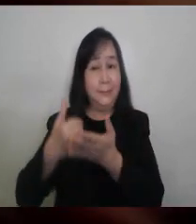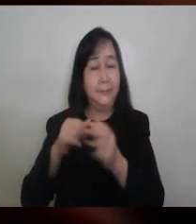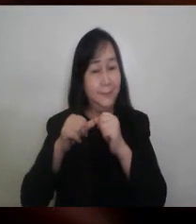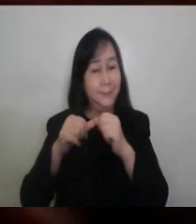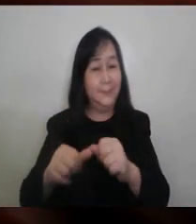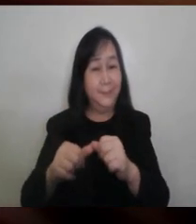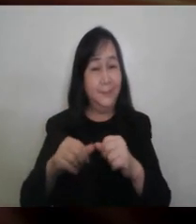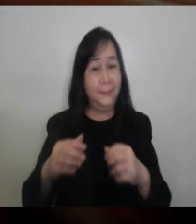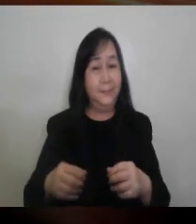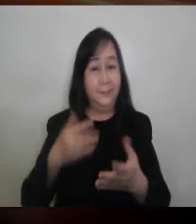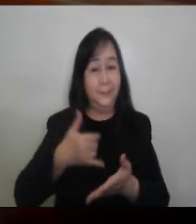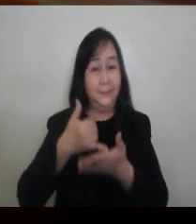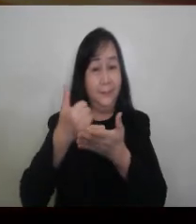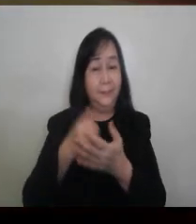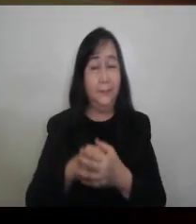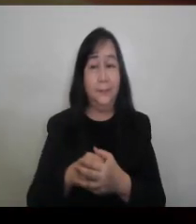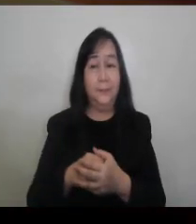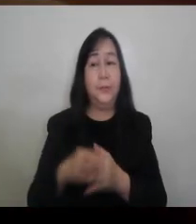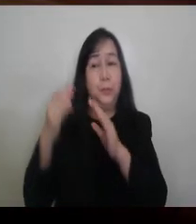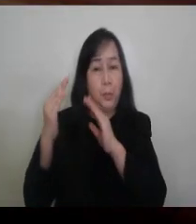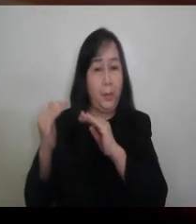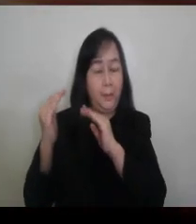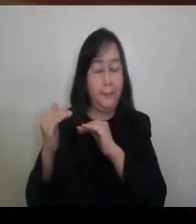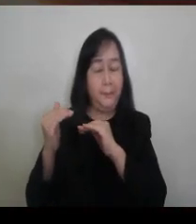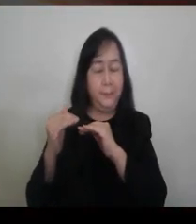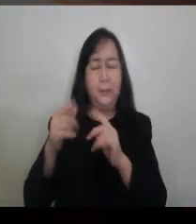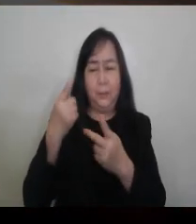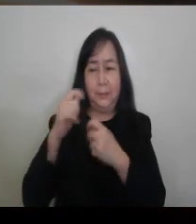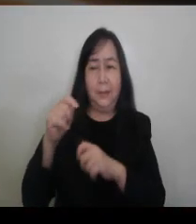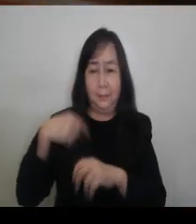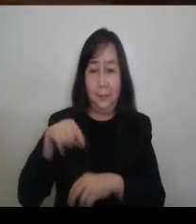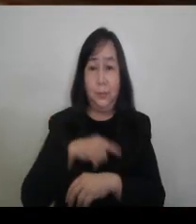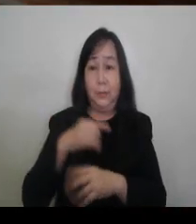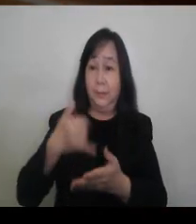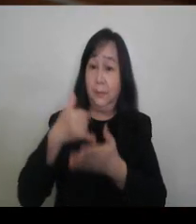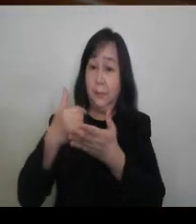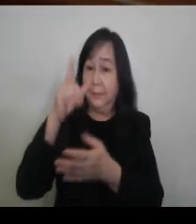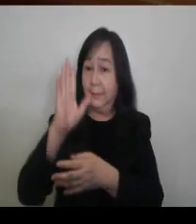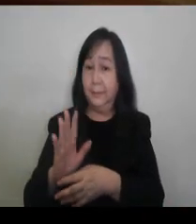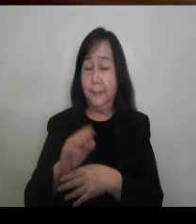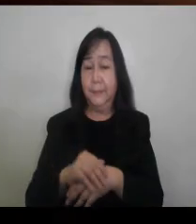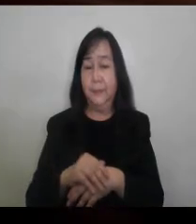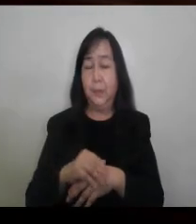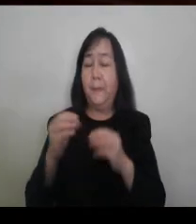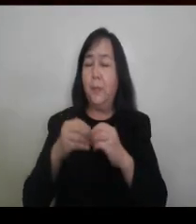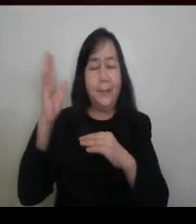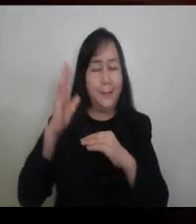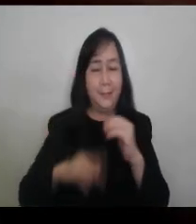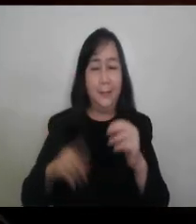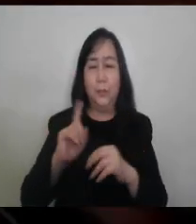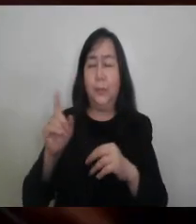walang katapusan? Naway magtiwala tayo na ang gantimpala ng Diyos ay higit pa sa anumang